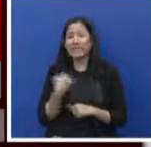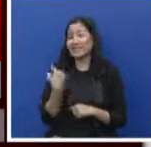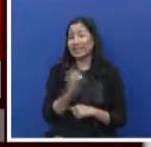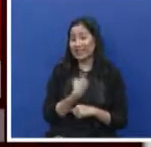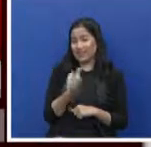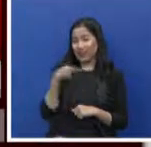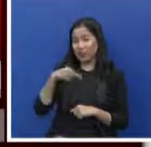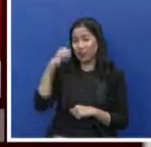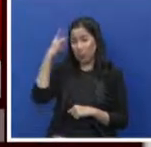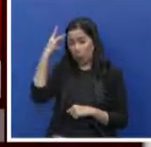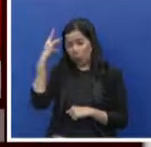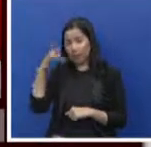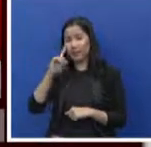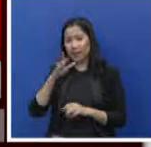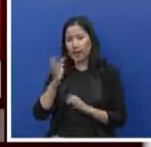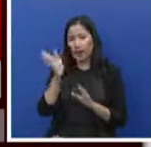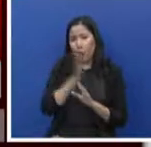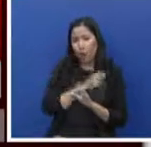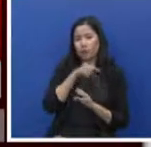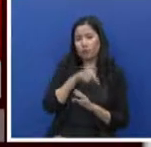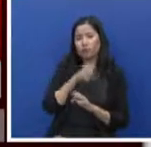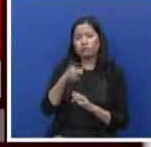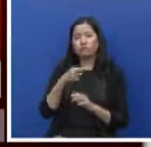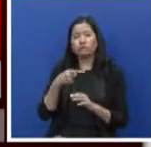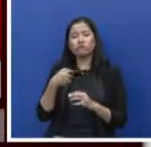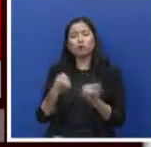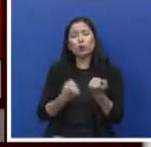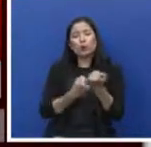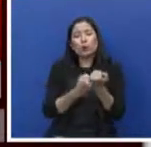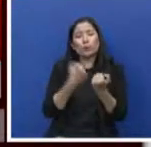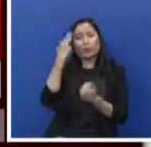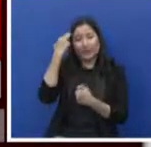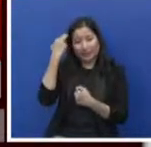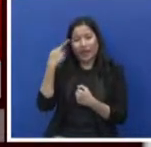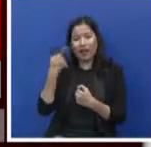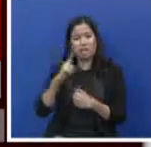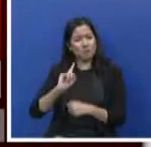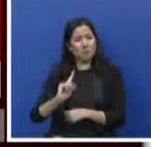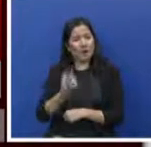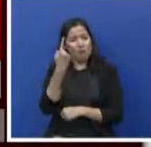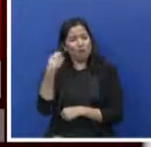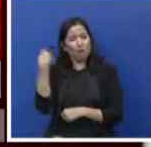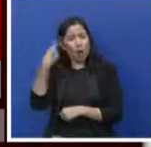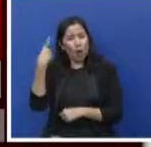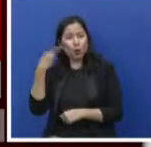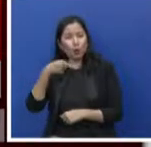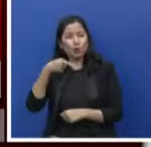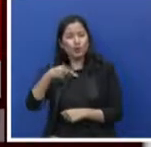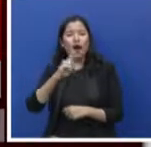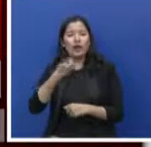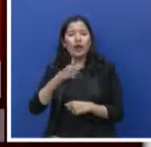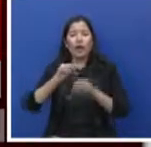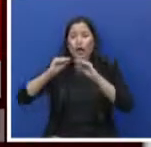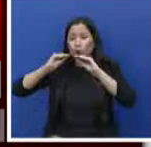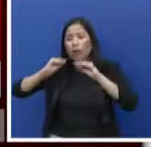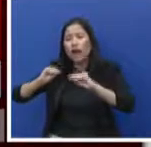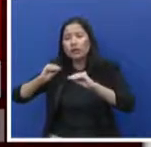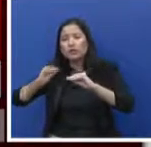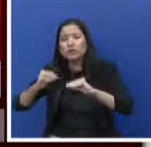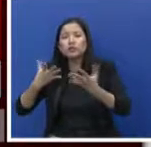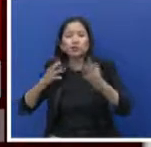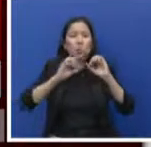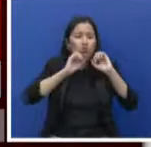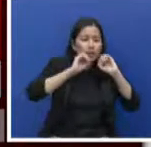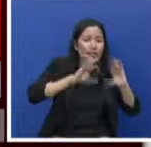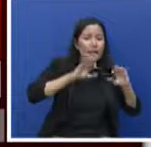kan Gojek dari awal kami sudah mendukung upaya pemerintah dengan menjadi selalu yang pertama di industri untuk melakukan mulai dari edukasi,